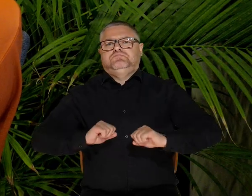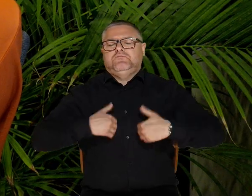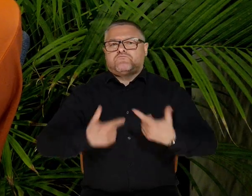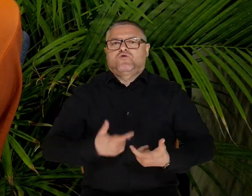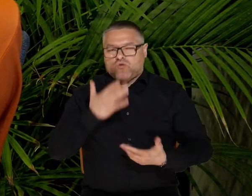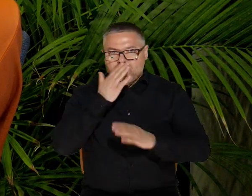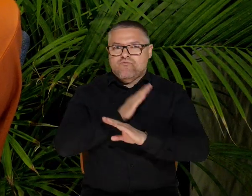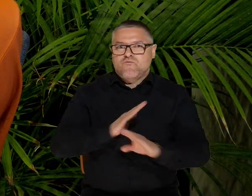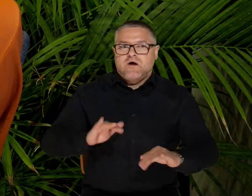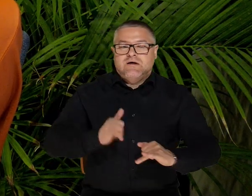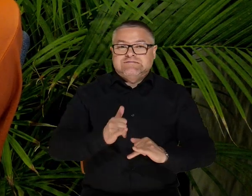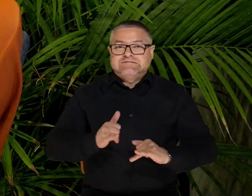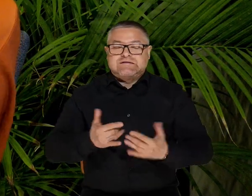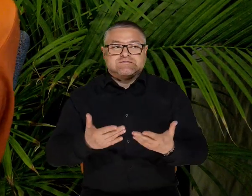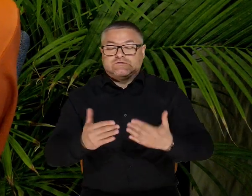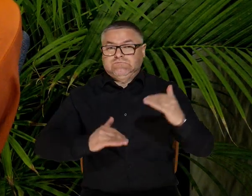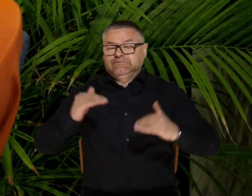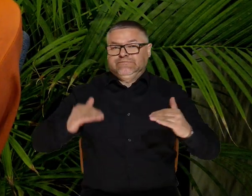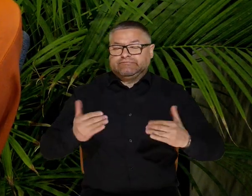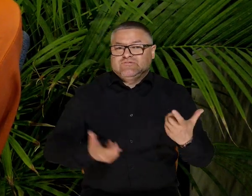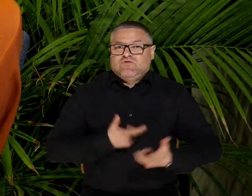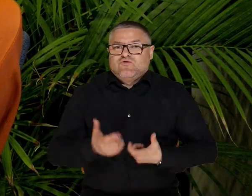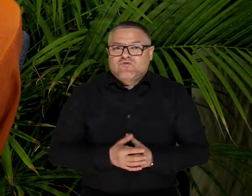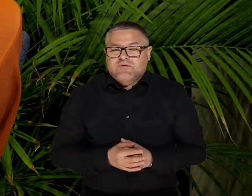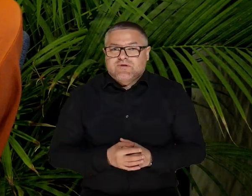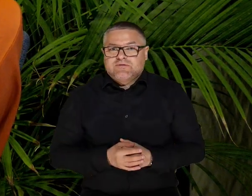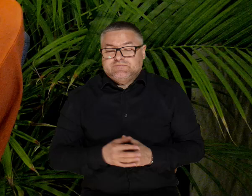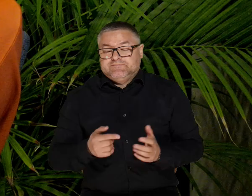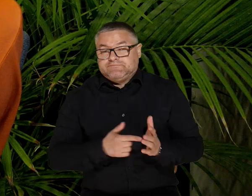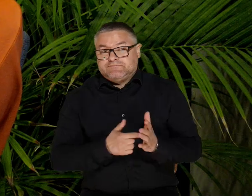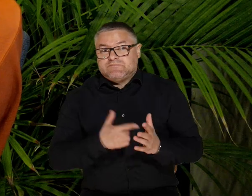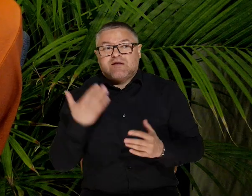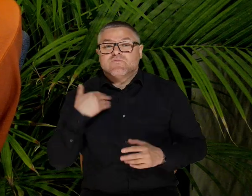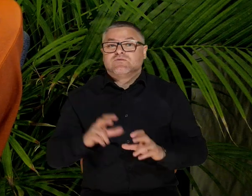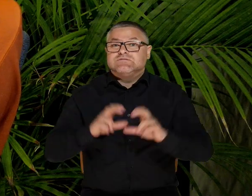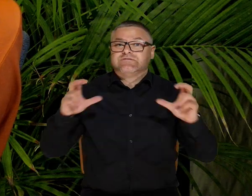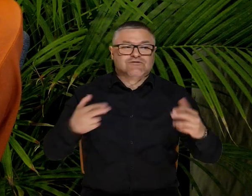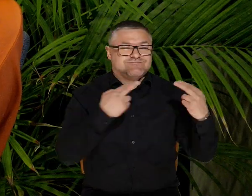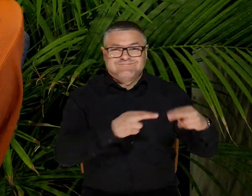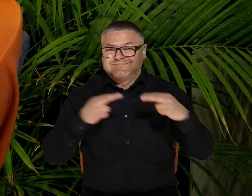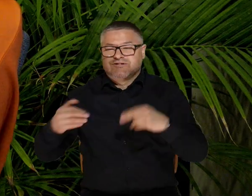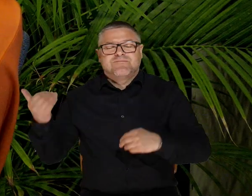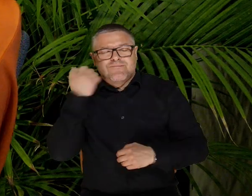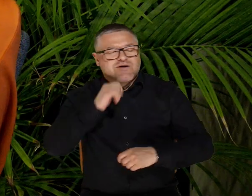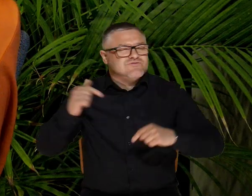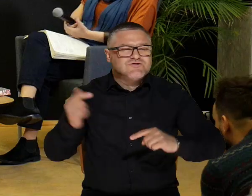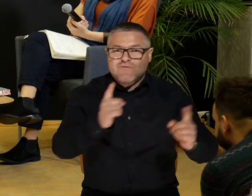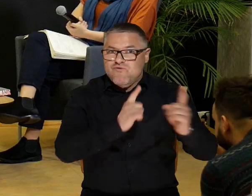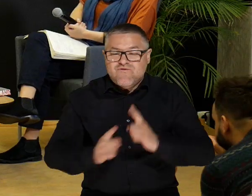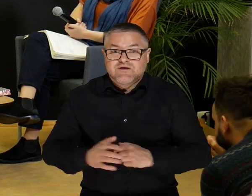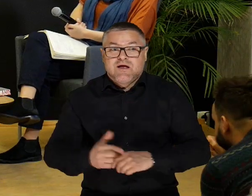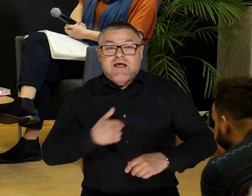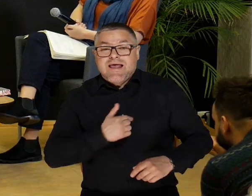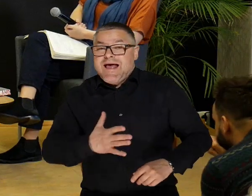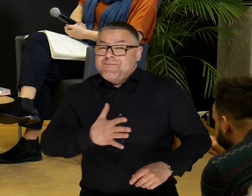bardzo zideologizowany jest ten dyskurs dotyczący tych czasów. Tak bardzo trzeba uważać. Bardzo. No ja